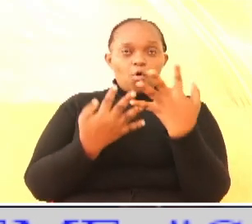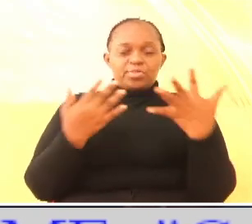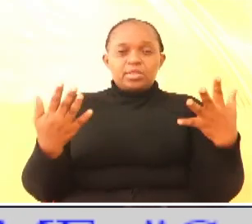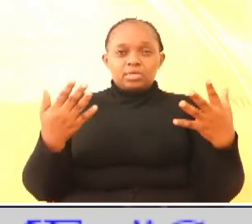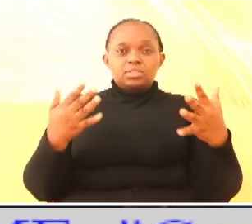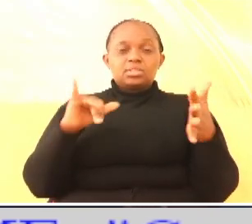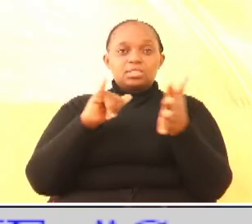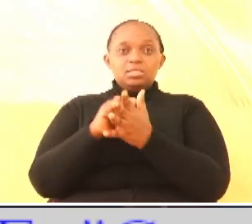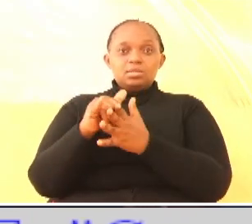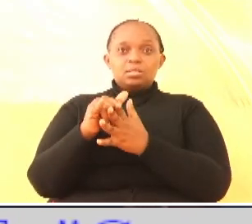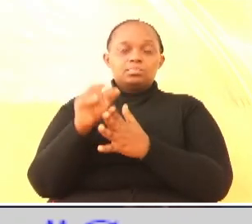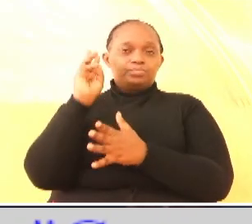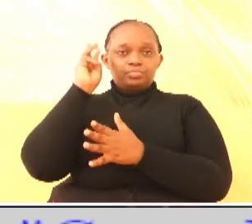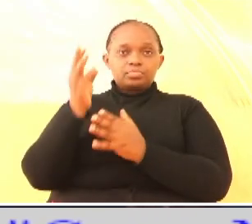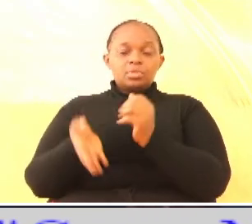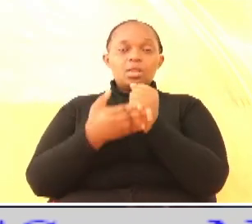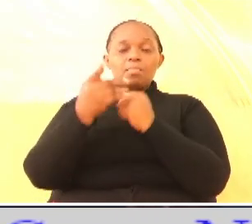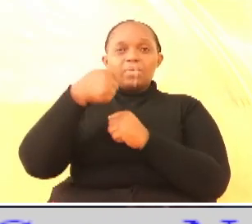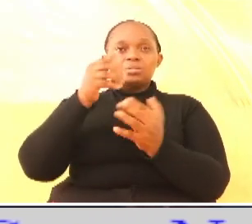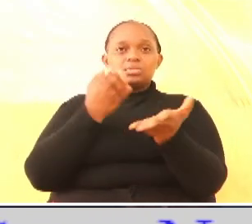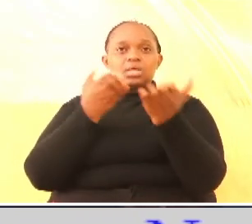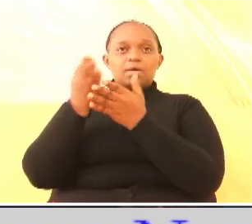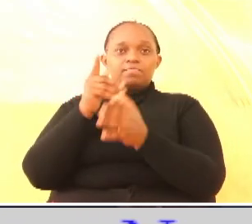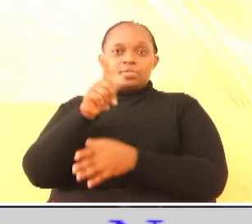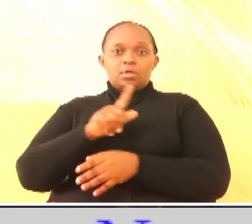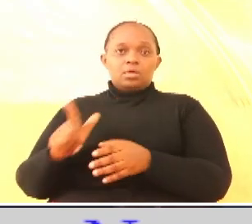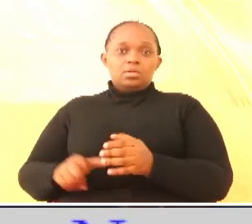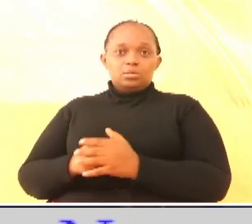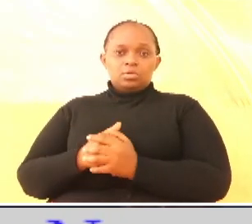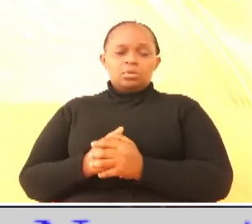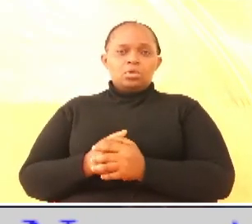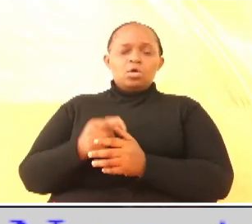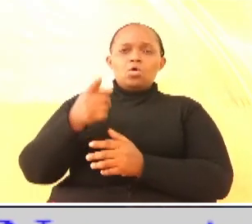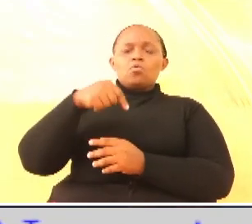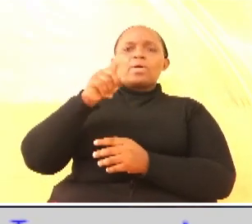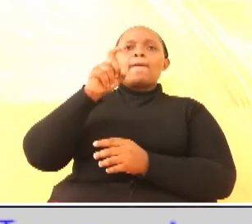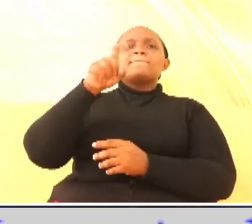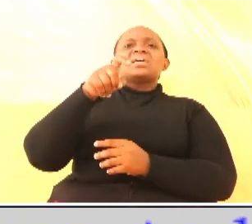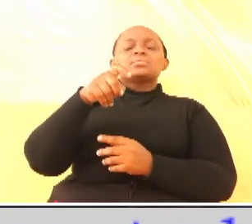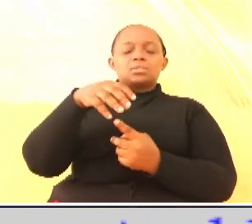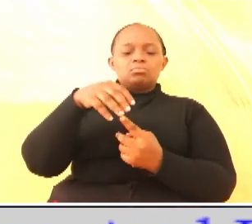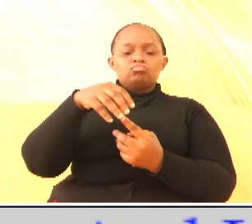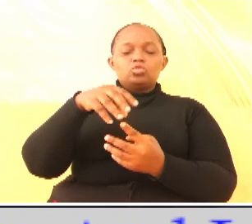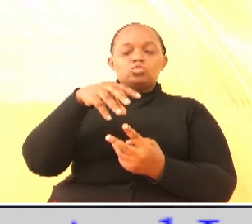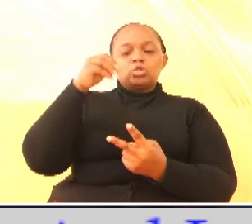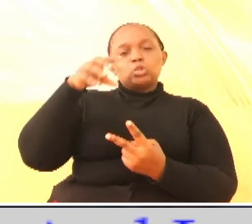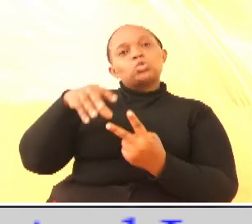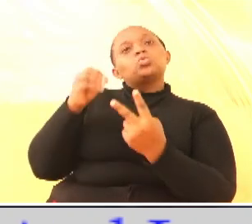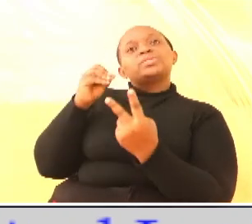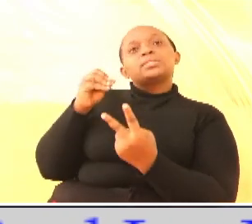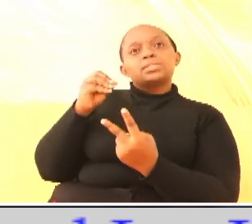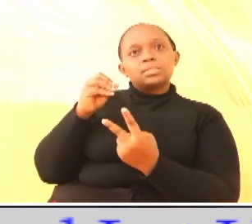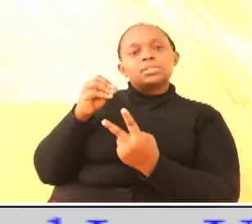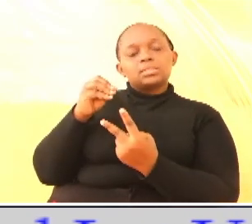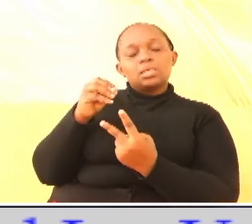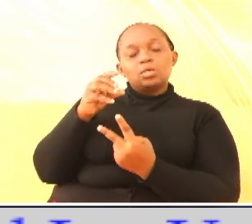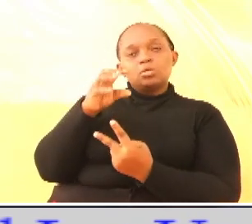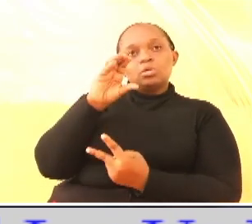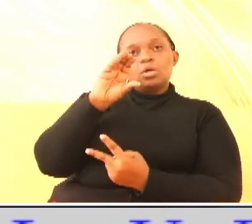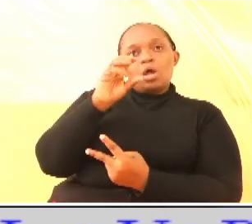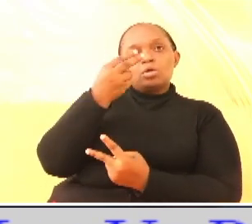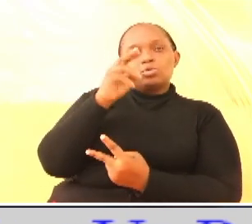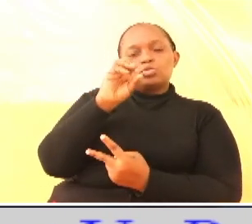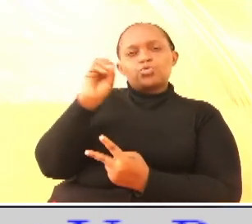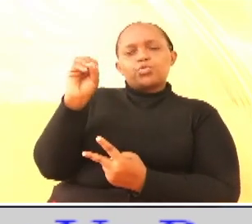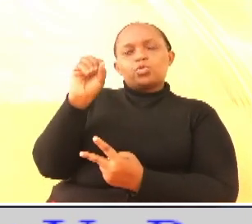kwanza, ili tuweze kumtumikia Bwana inafaa tuchague. Kuna kuchagua. Sema kuchagua. Kwa